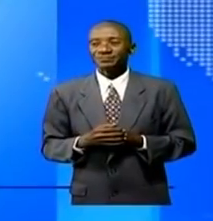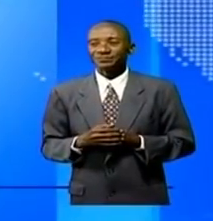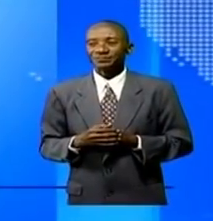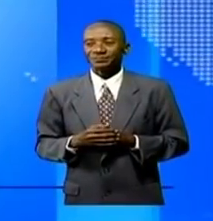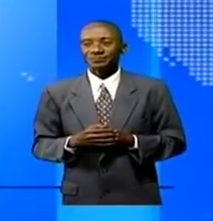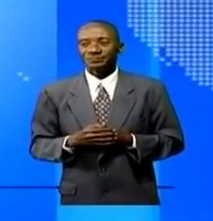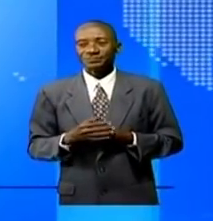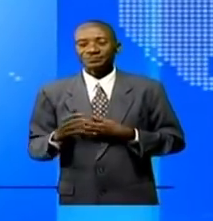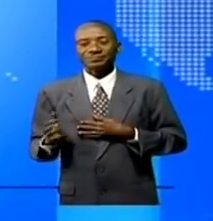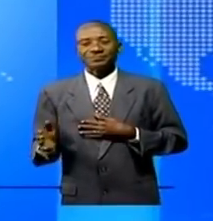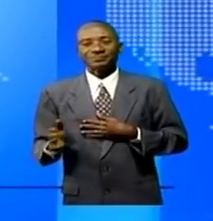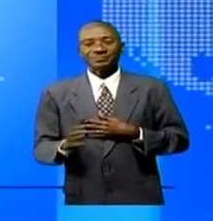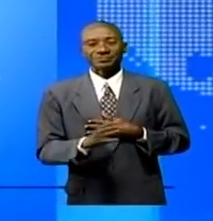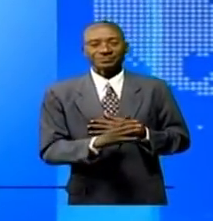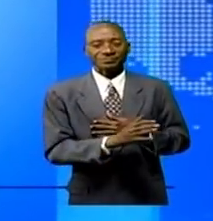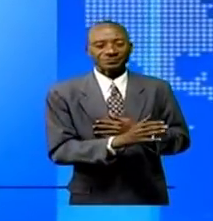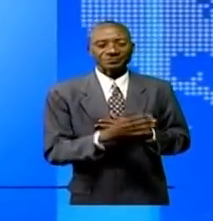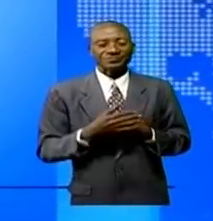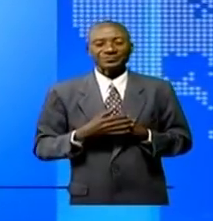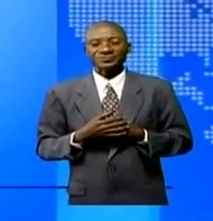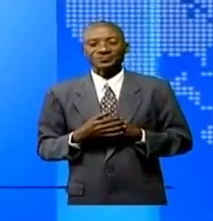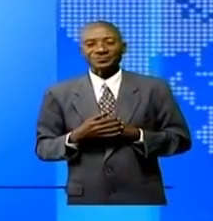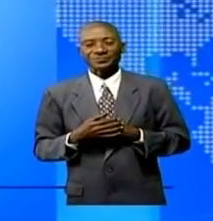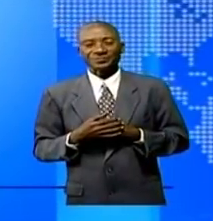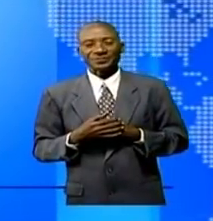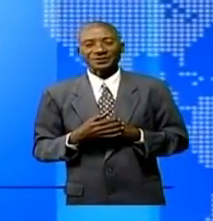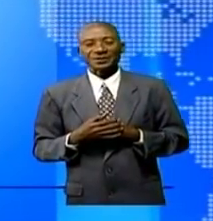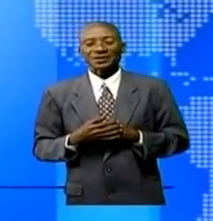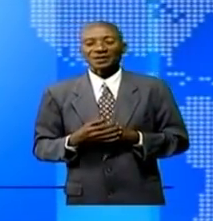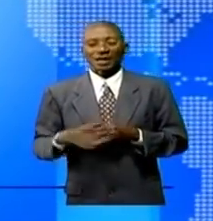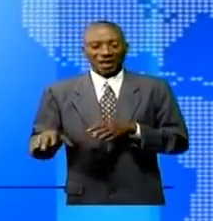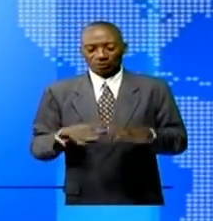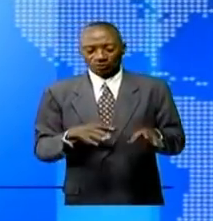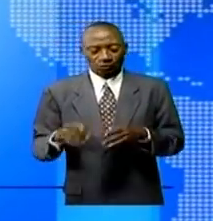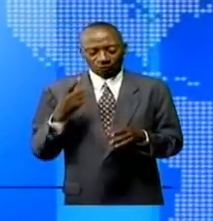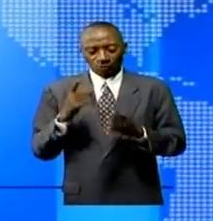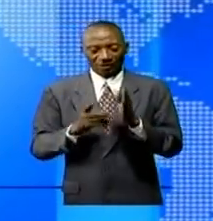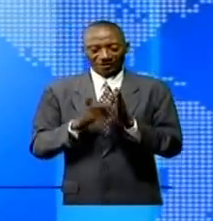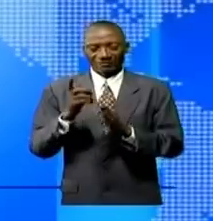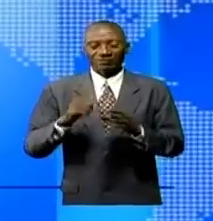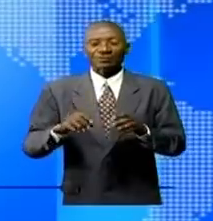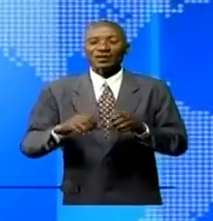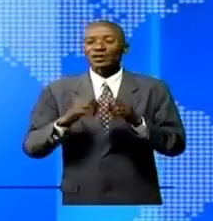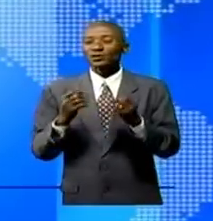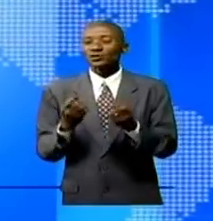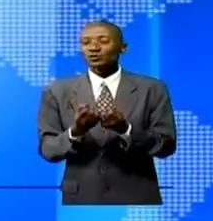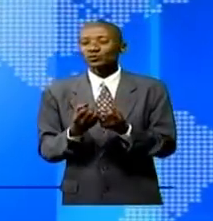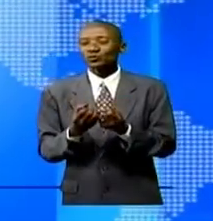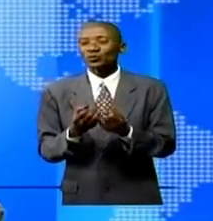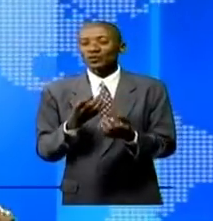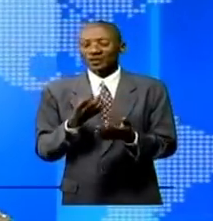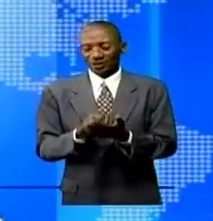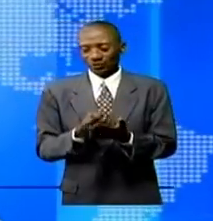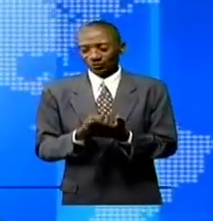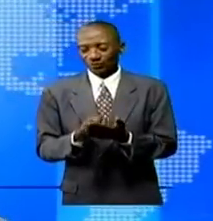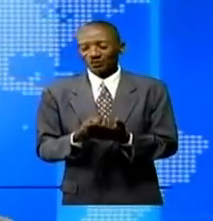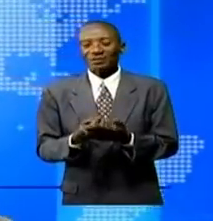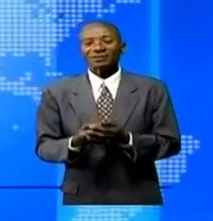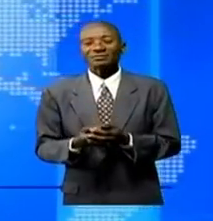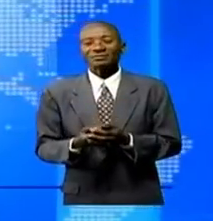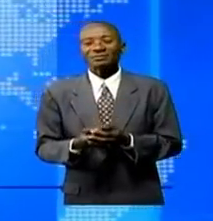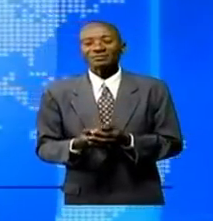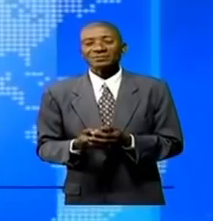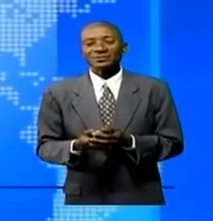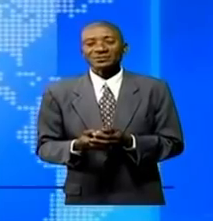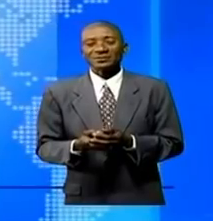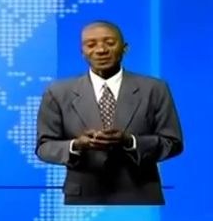Décentralisation et accélération du développement socio-économique en Afrique. L'ouvrage est du professeur Bruno Mukindi, recteur